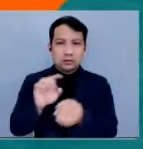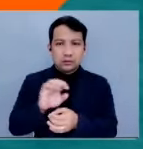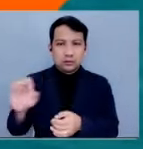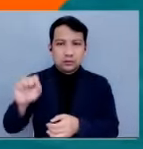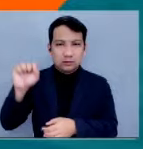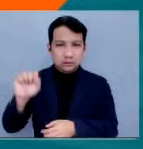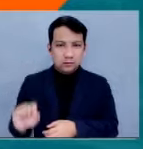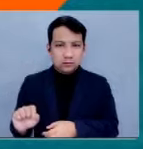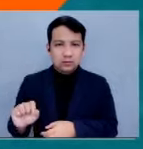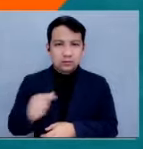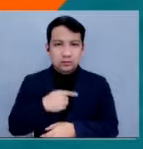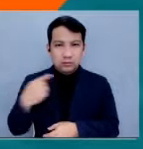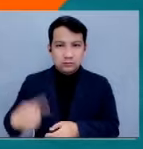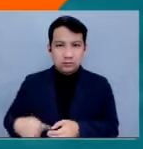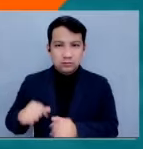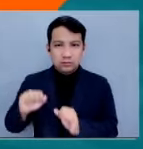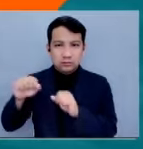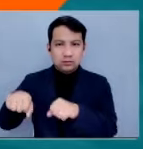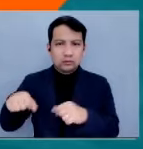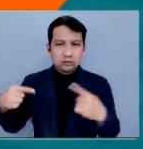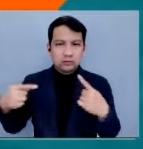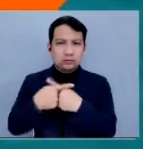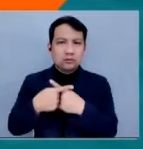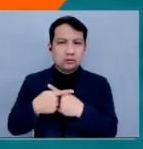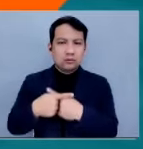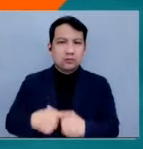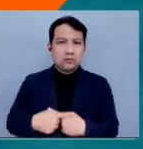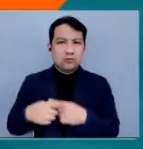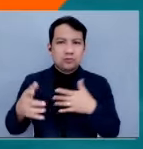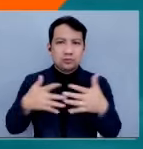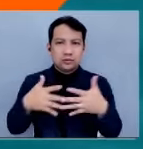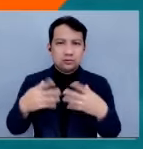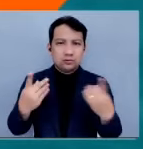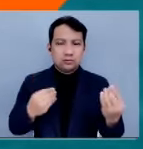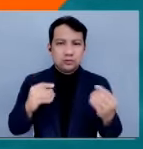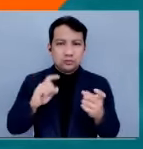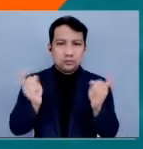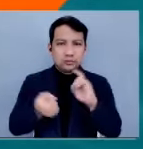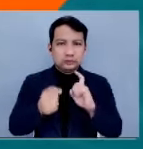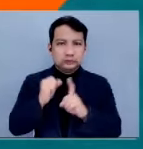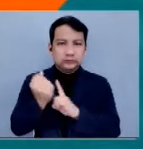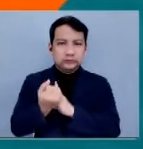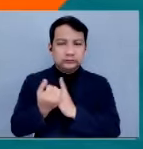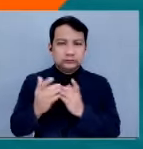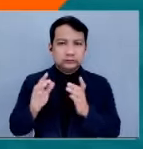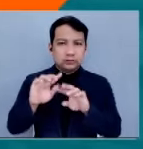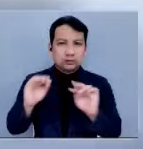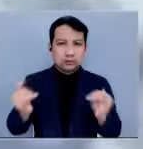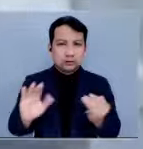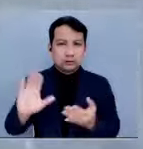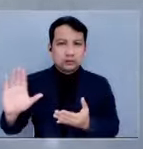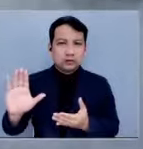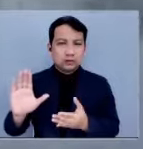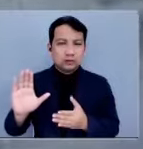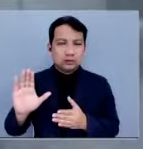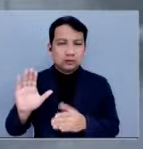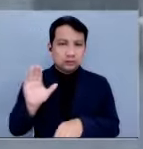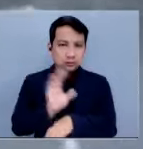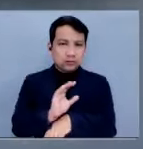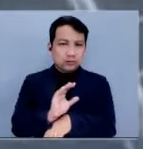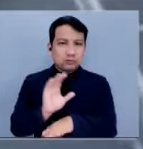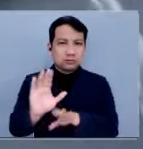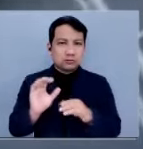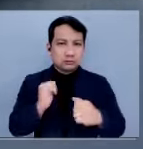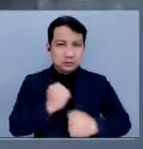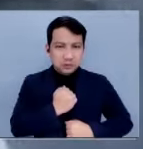China Sea kontra raw sila sa anumang unilateral attempt para baguhin ang sitwasyon sa rehiyon gamit ang dahas nagbabalita mula